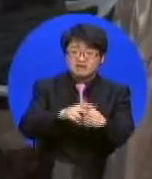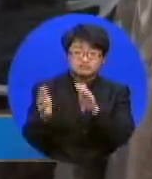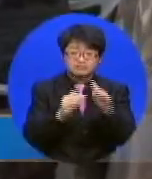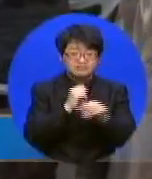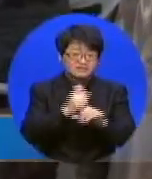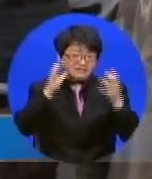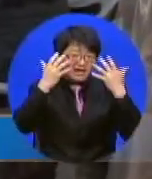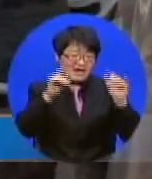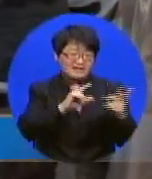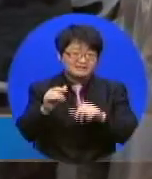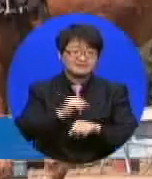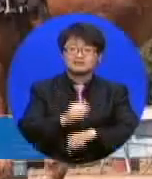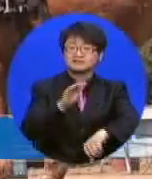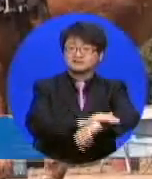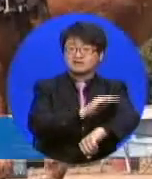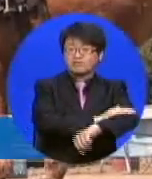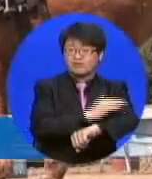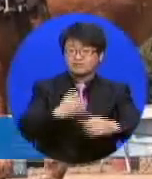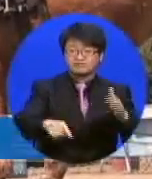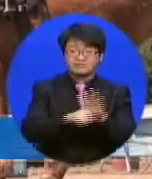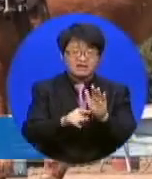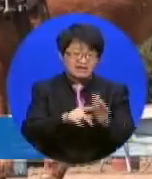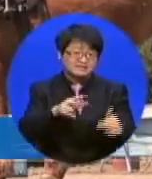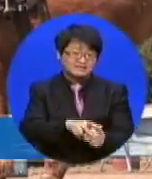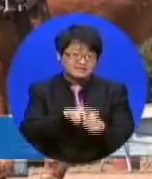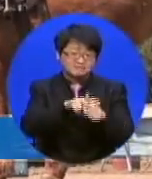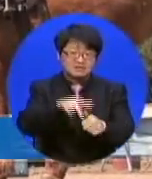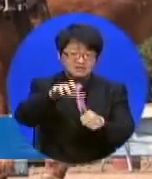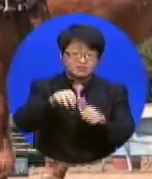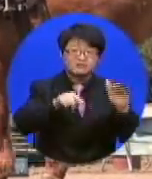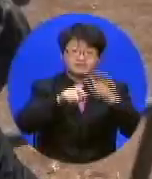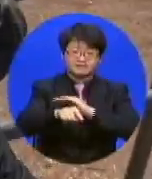이 어린이들은 재활 치료를 위해 승마장을 찾았습니다.